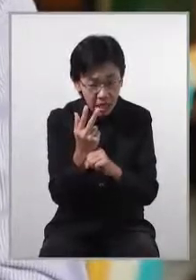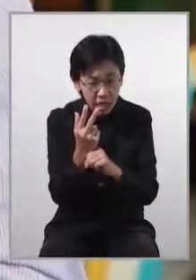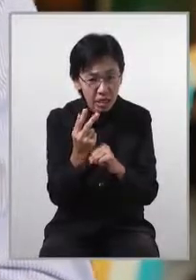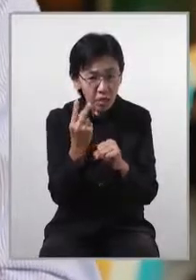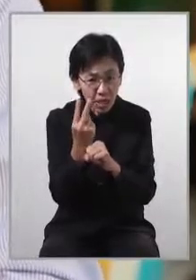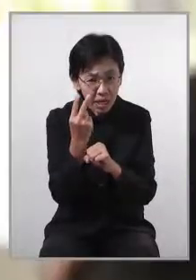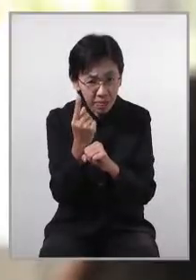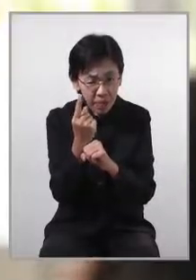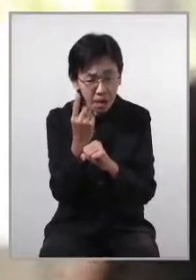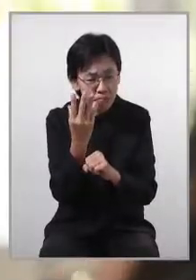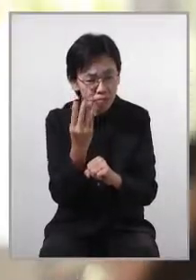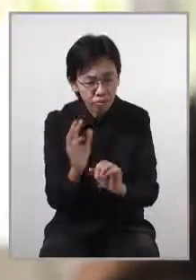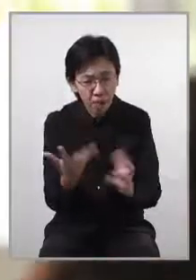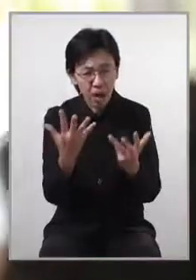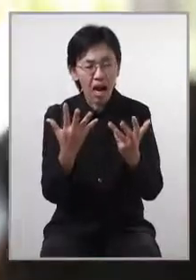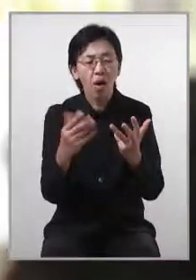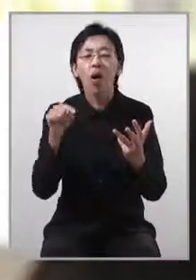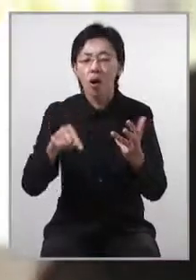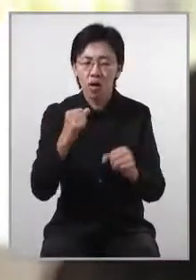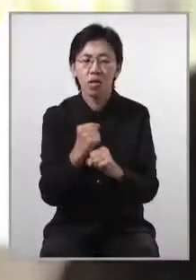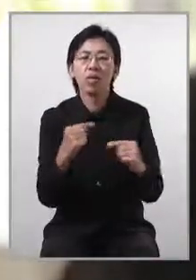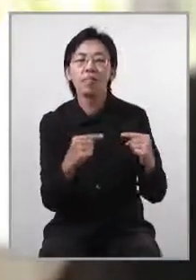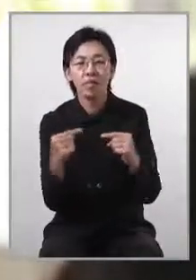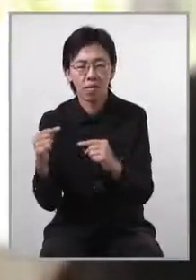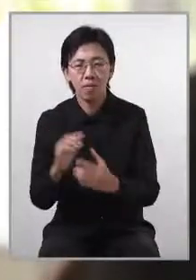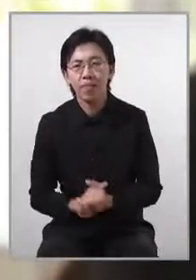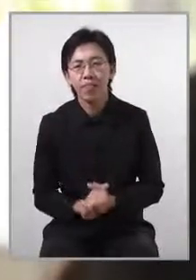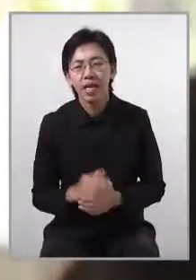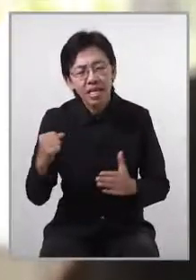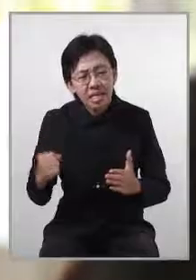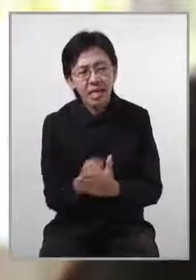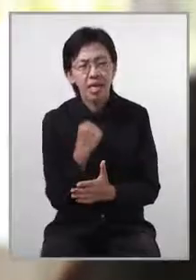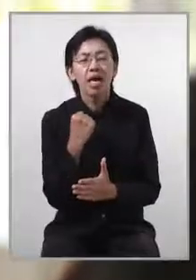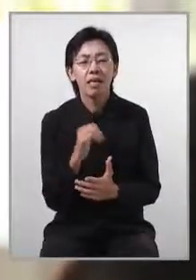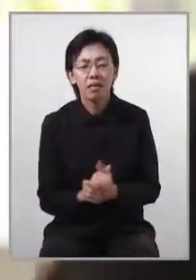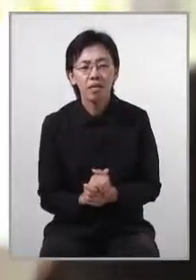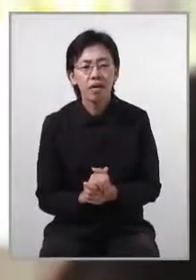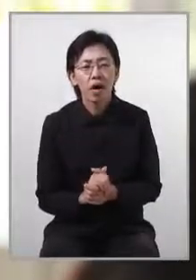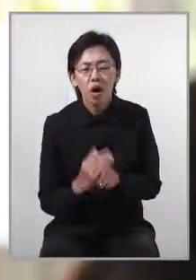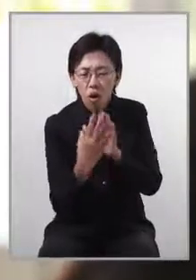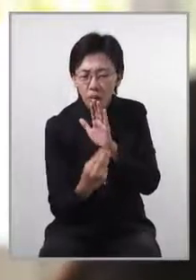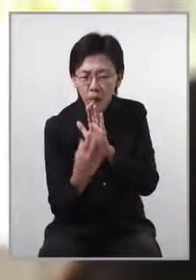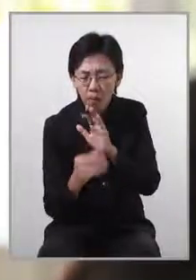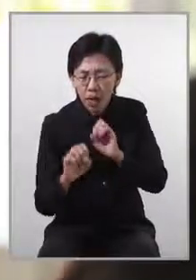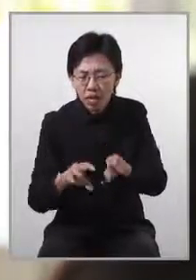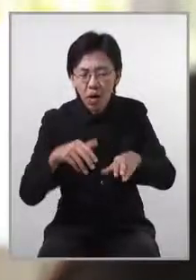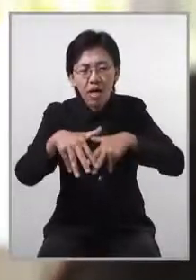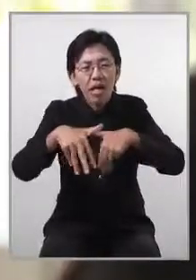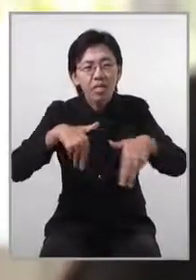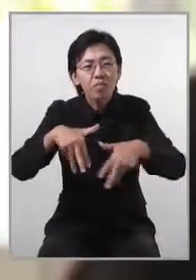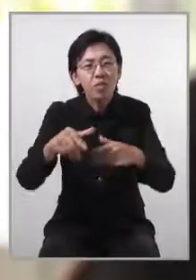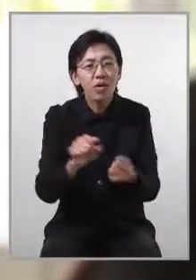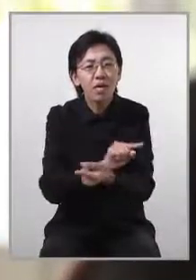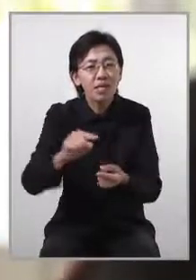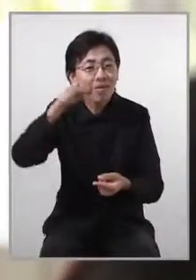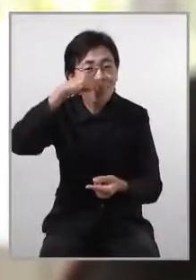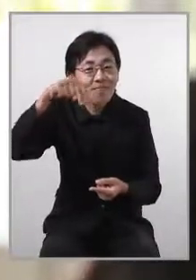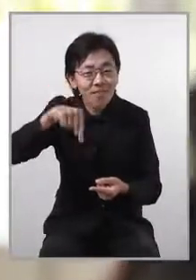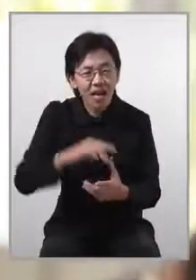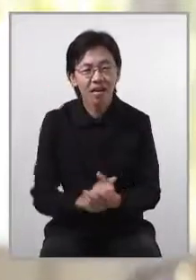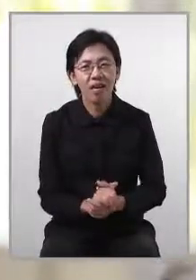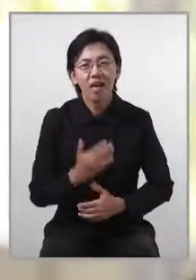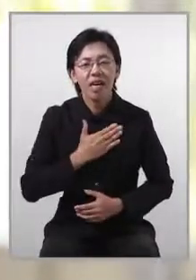ำเนินการต่อ สานต่อเลยนะ ครับผม เขาเสียดายสิ่งที่เขาให้ไว้กับสังคมเราเราคงไม่กล้า